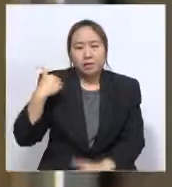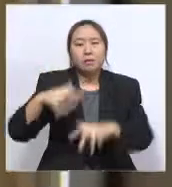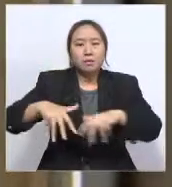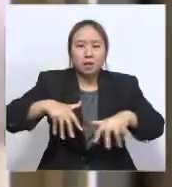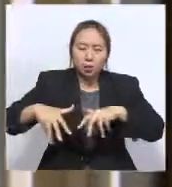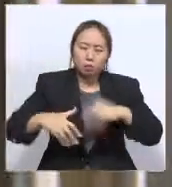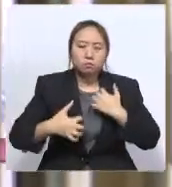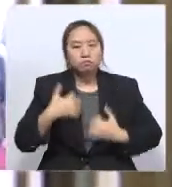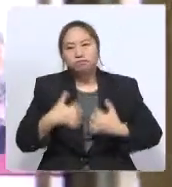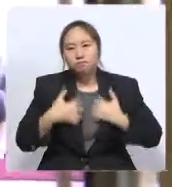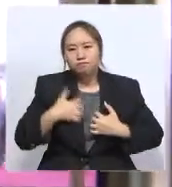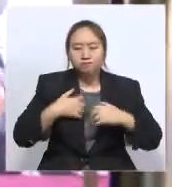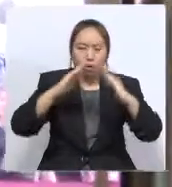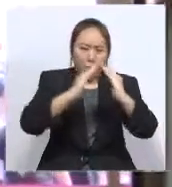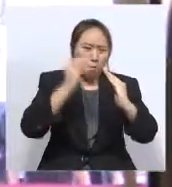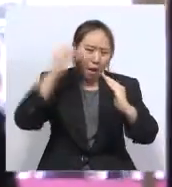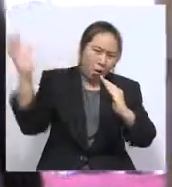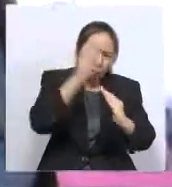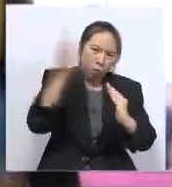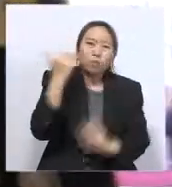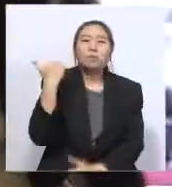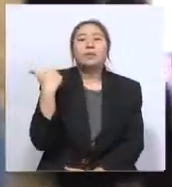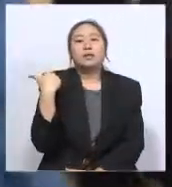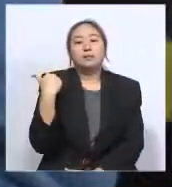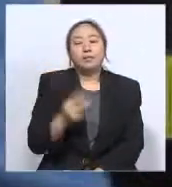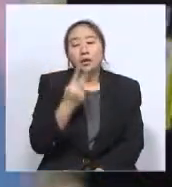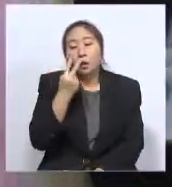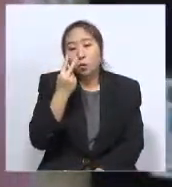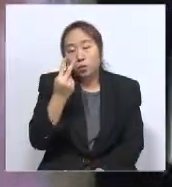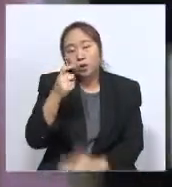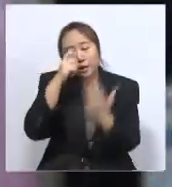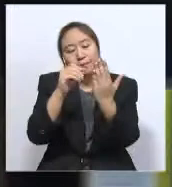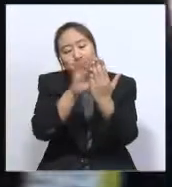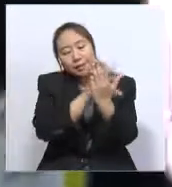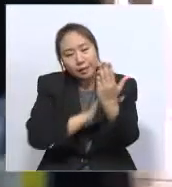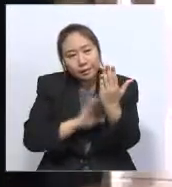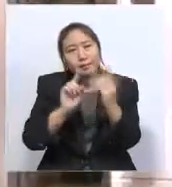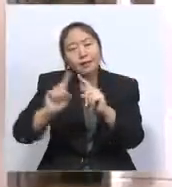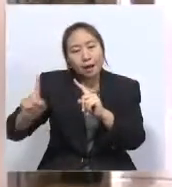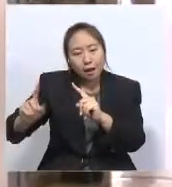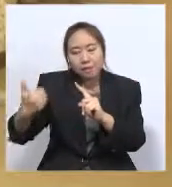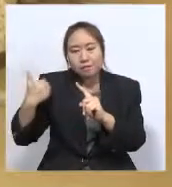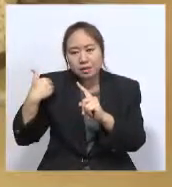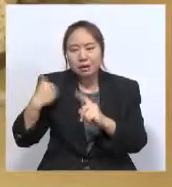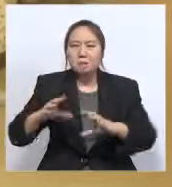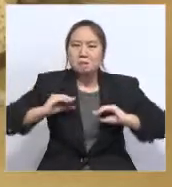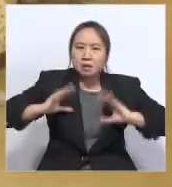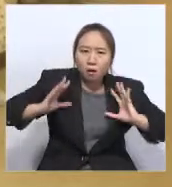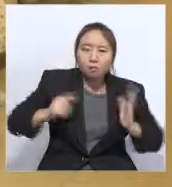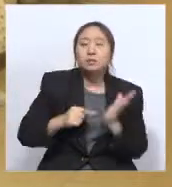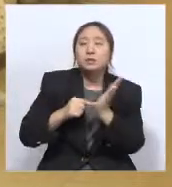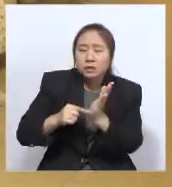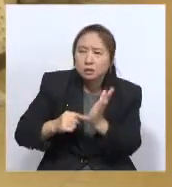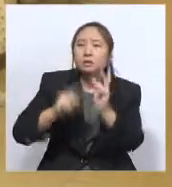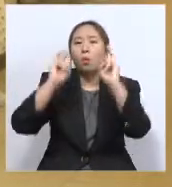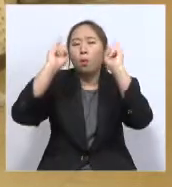นได้รับผลกระทบจากพายุฤดูร้อนพร้อมทั้งติดตามสถานการณ์บ้านเมืองการเคลื่อนไหวคัดค้านและยื่นข้อเรียกร้องในประเด็น